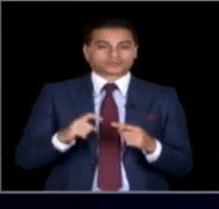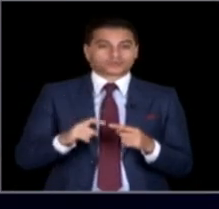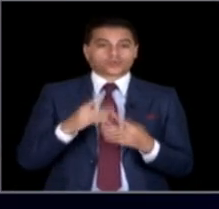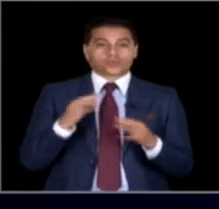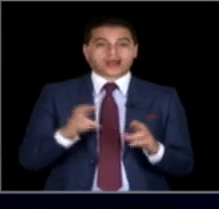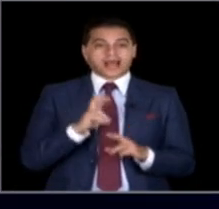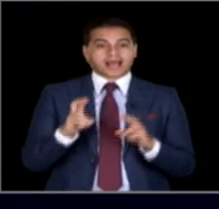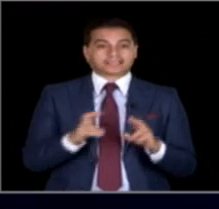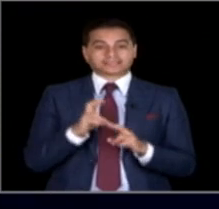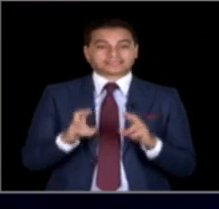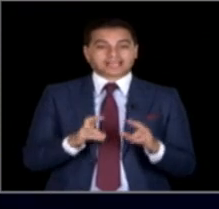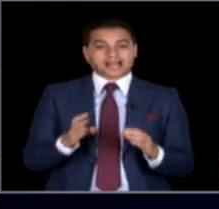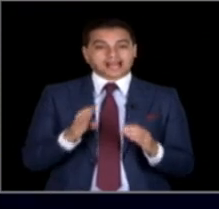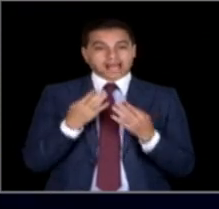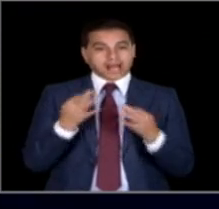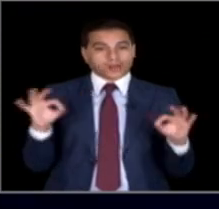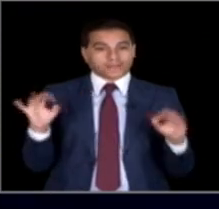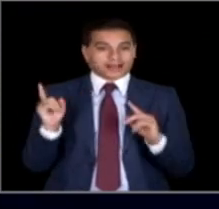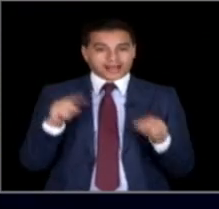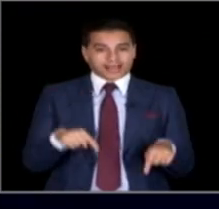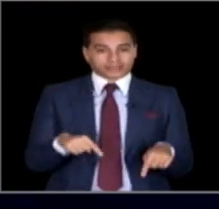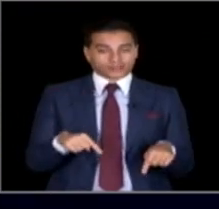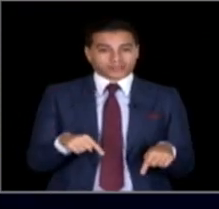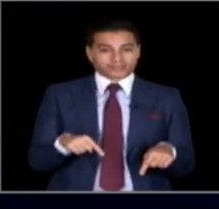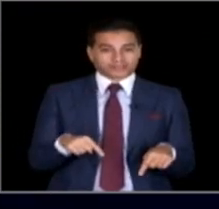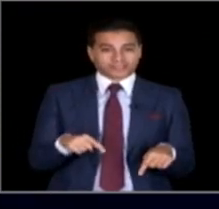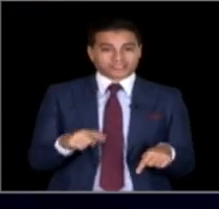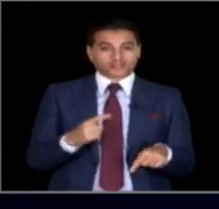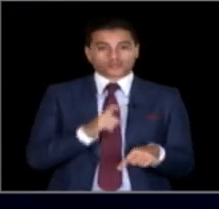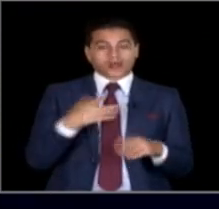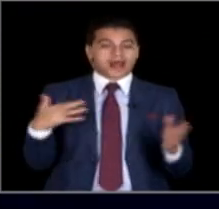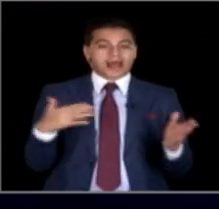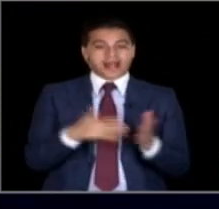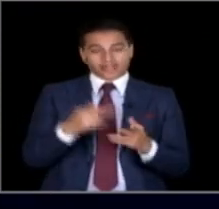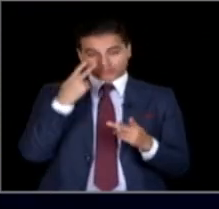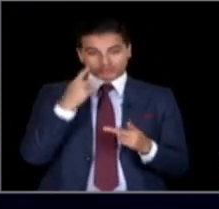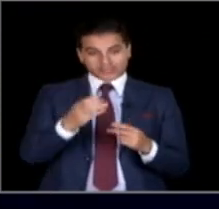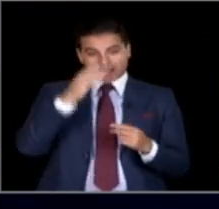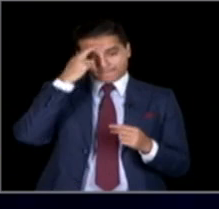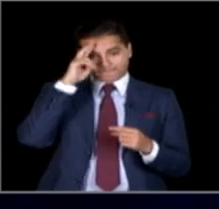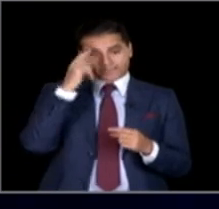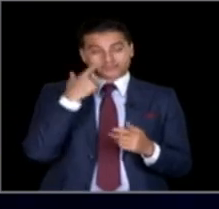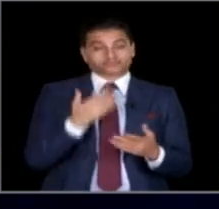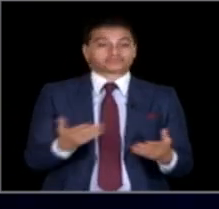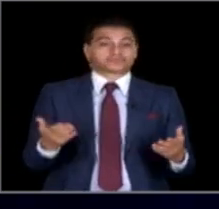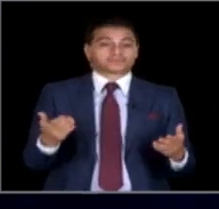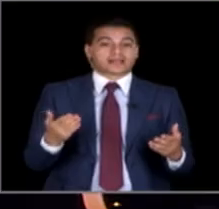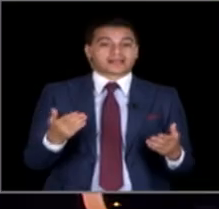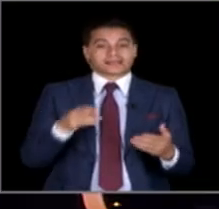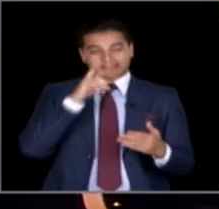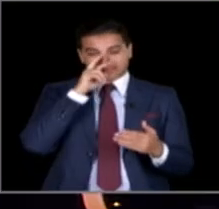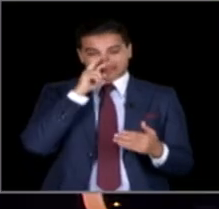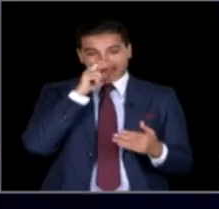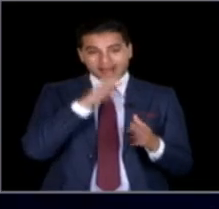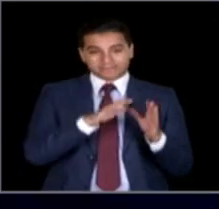كل الاسئله اتجاوبت لحد دلوقتي. السؤال الاخير نشوف هيتجاوب ولا لا. تعالب يا